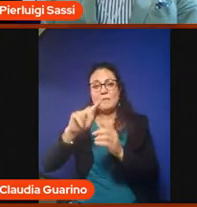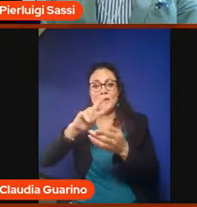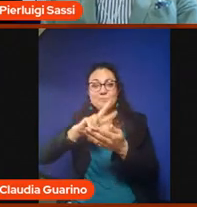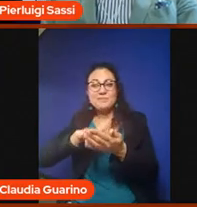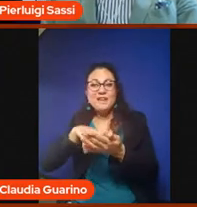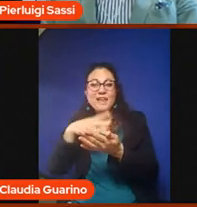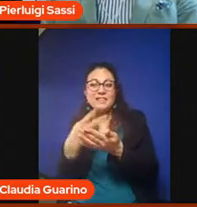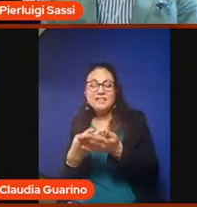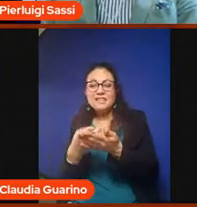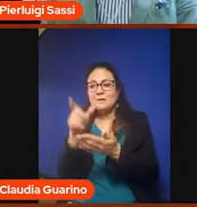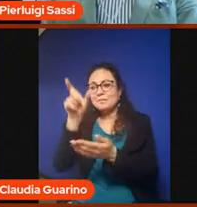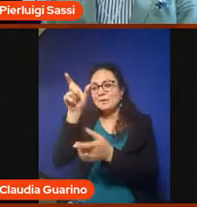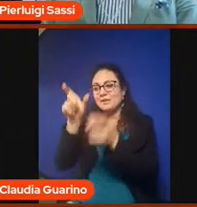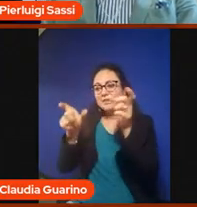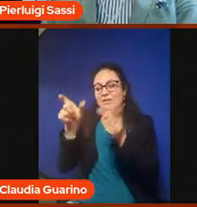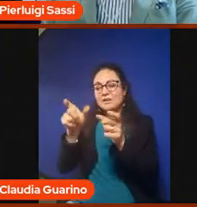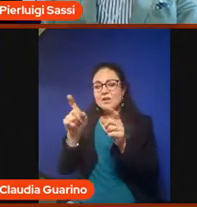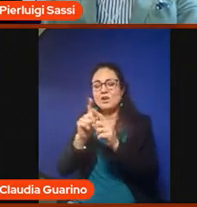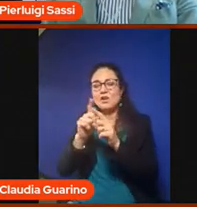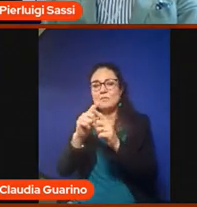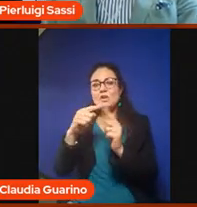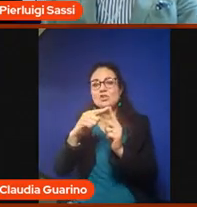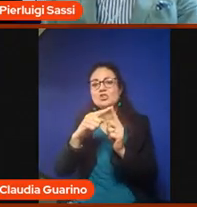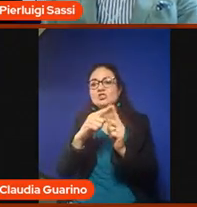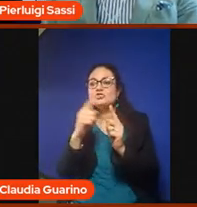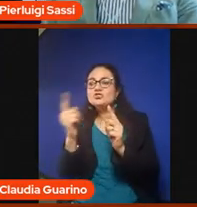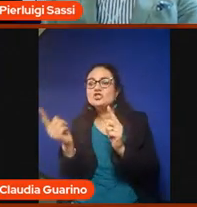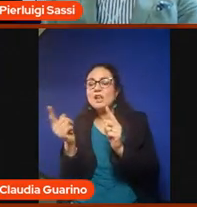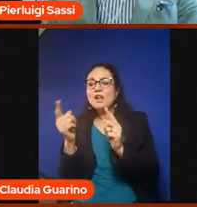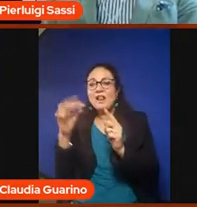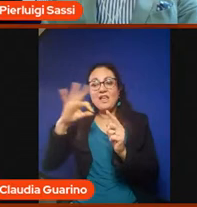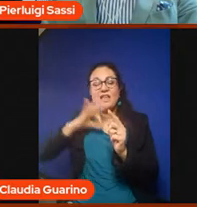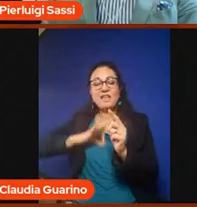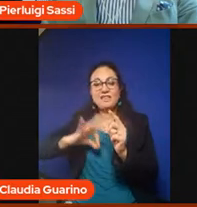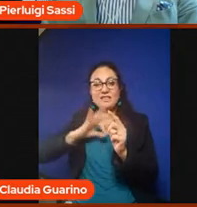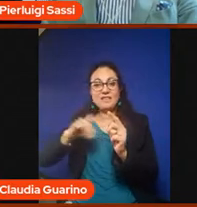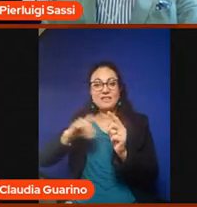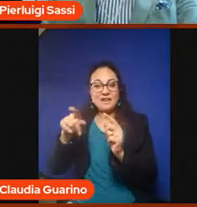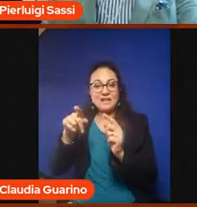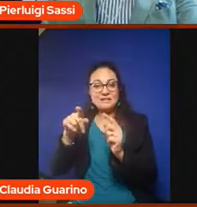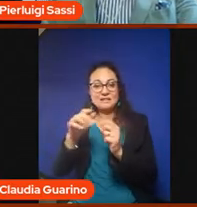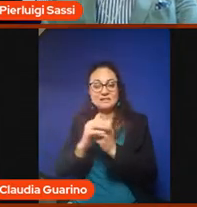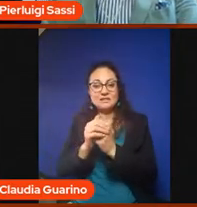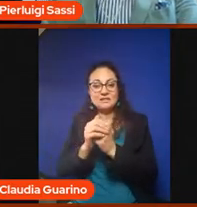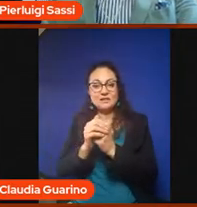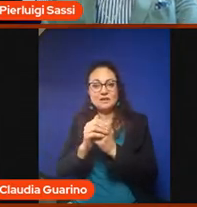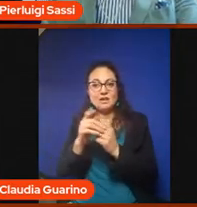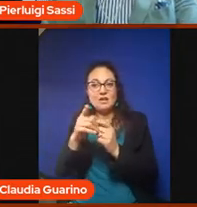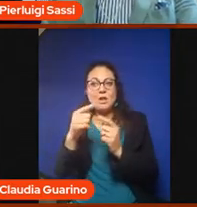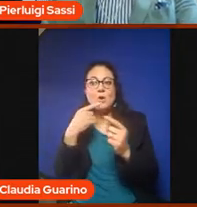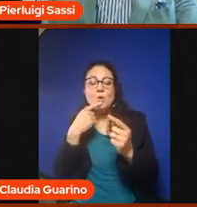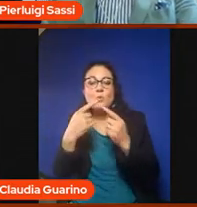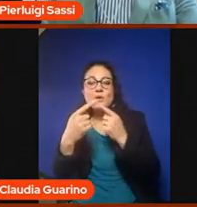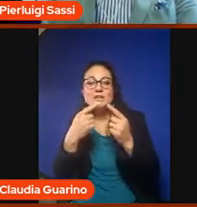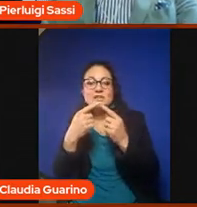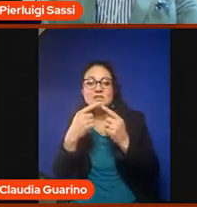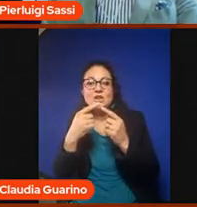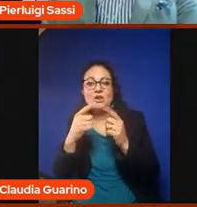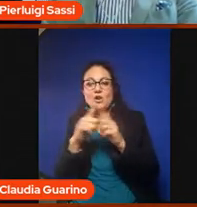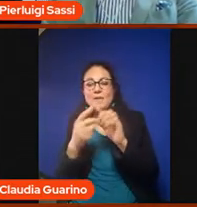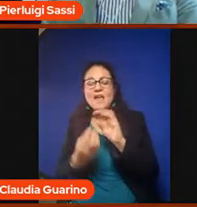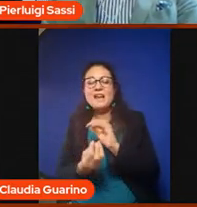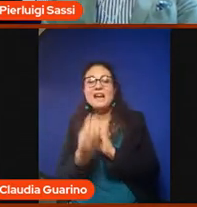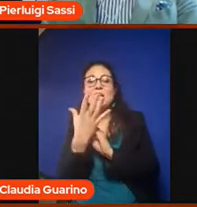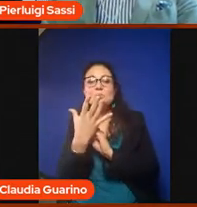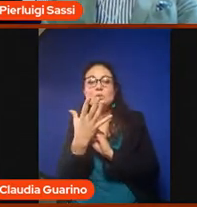dei legittimi interessi, la questione della risoluzione e dell'integrazione